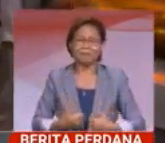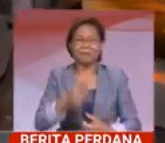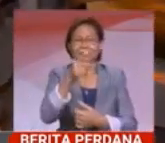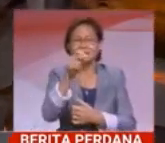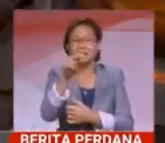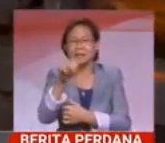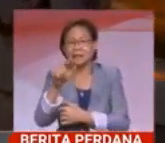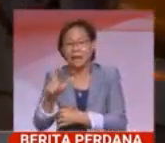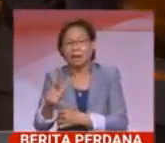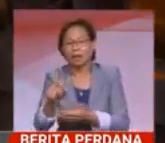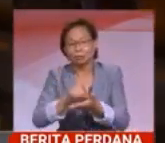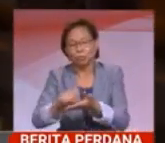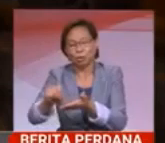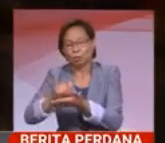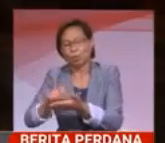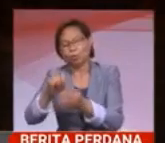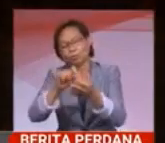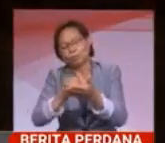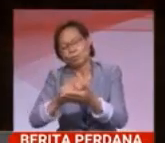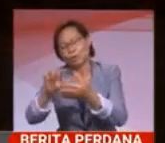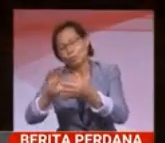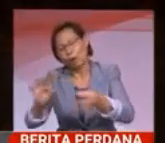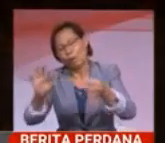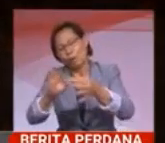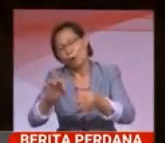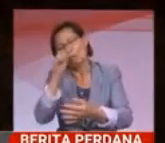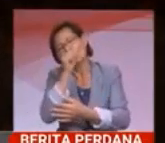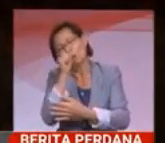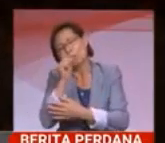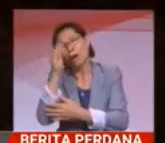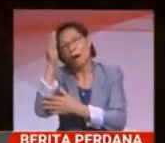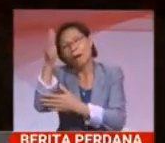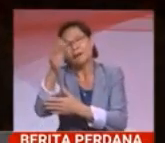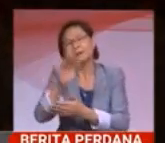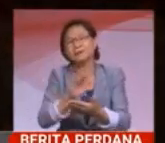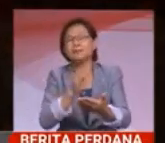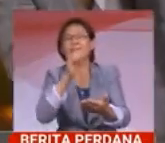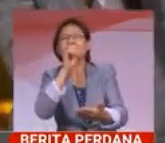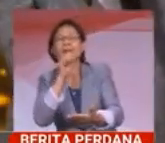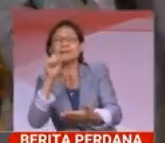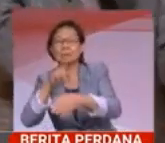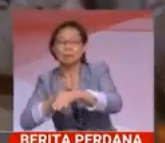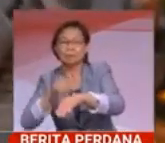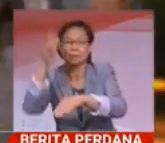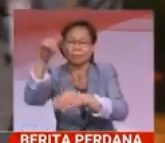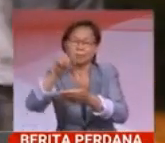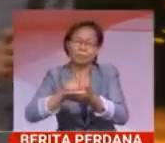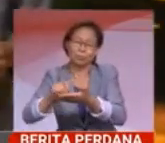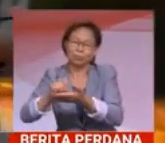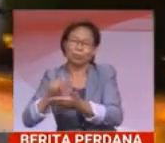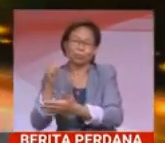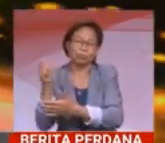juga bahasa untuk menulis sendiri lirik lagu yang bakau dinyanyikan pada masa depan